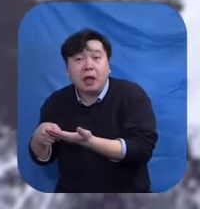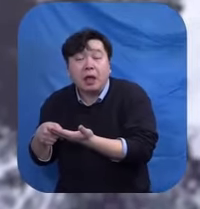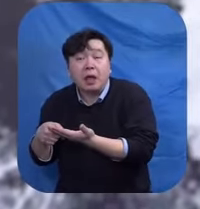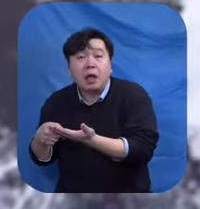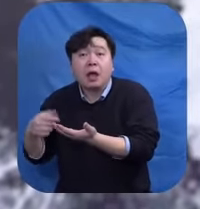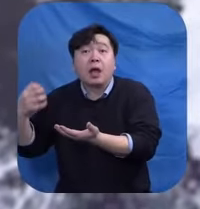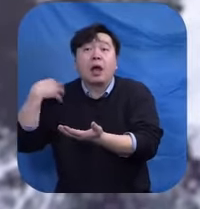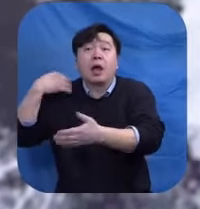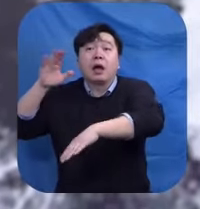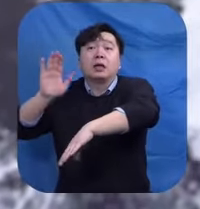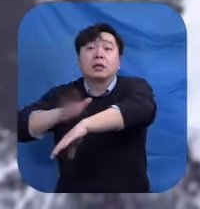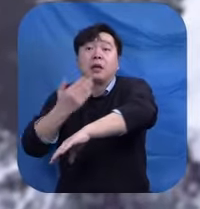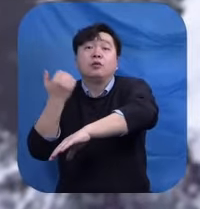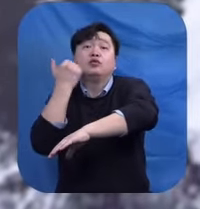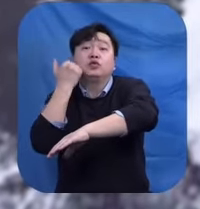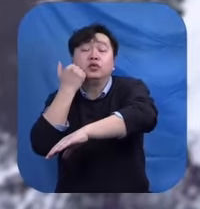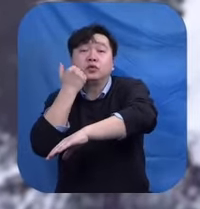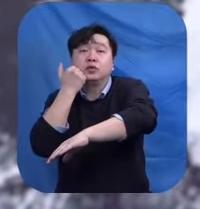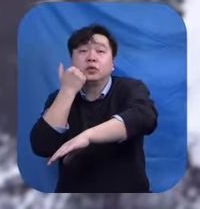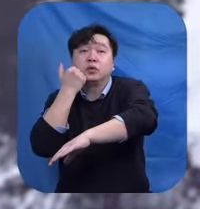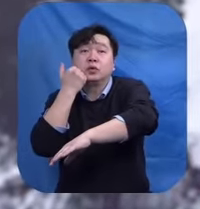누구 책임입니까, 여러분?